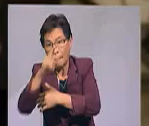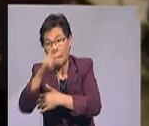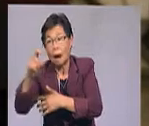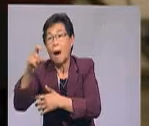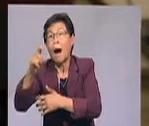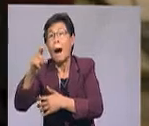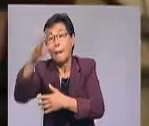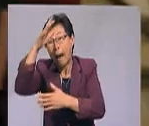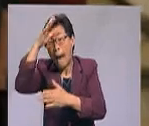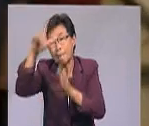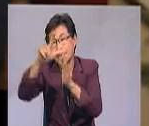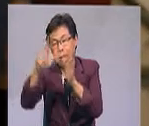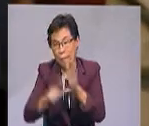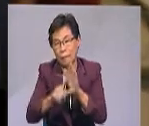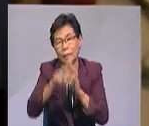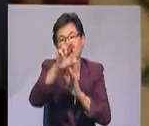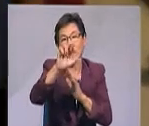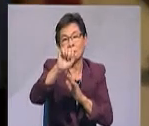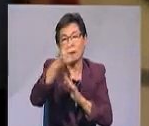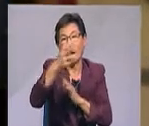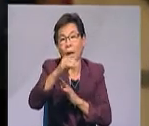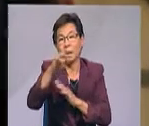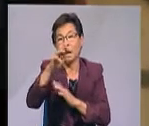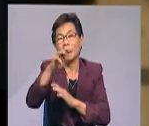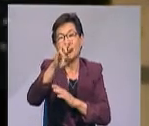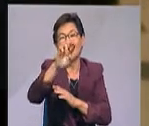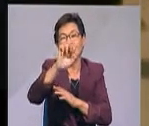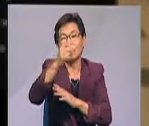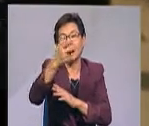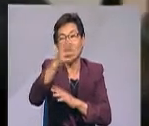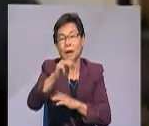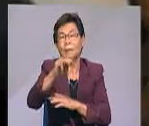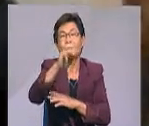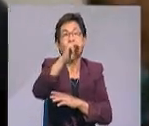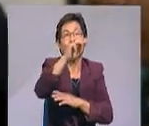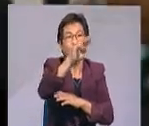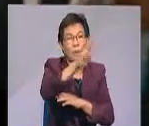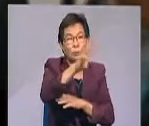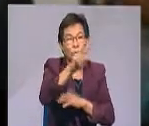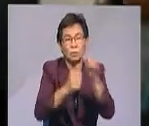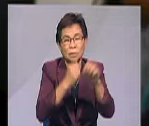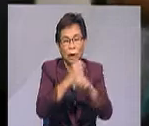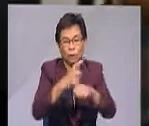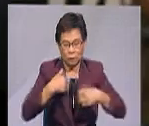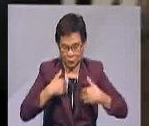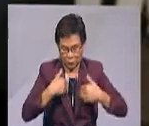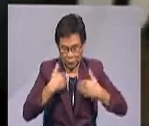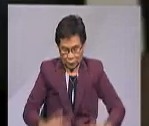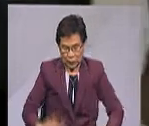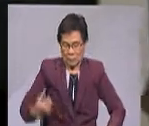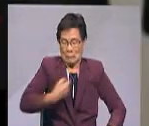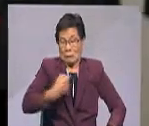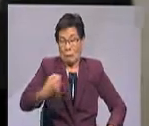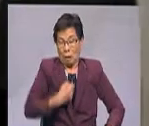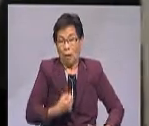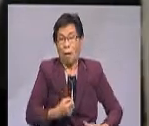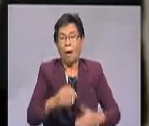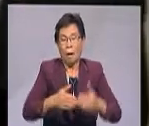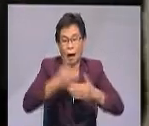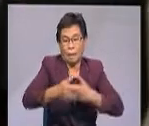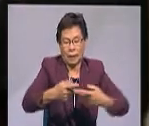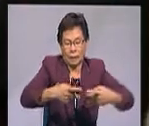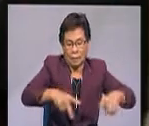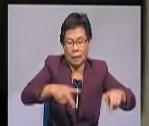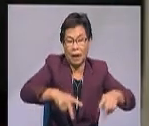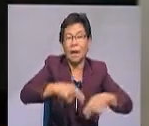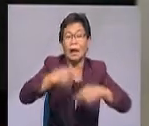meruanya Abdul Rahim Hashim 65 tahun di bahagian dada kejadian di hadapan MJ auto